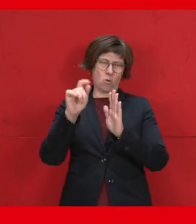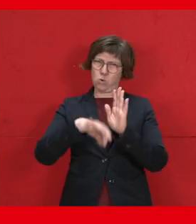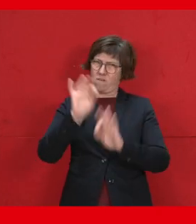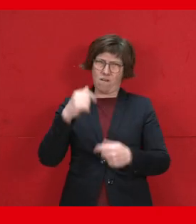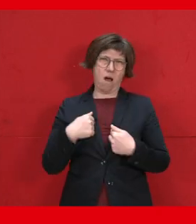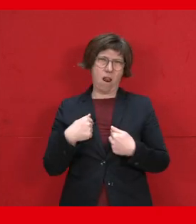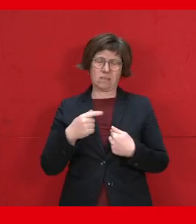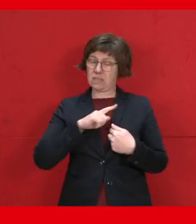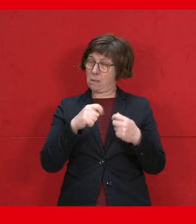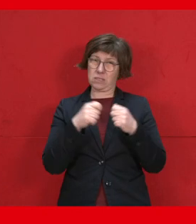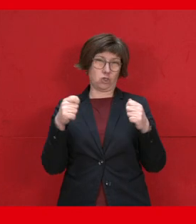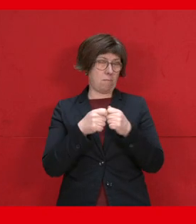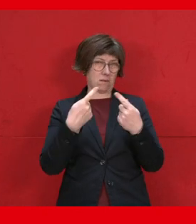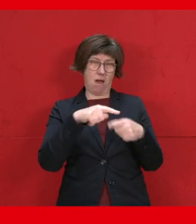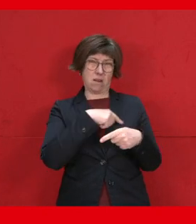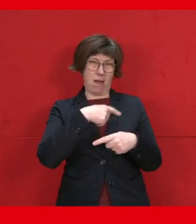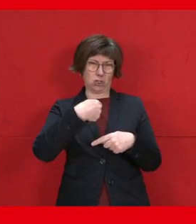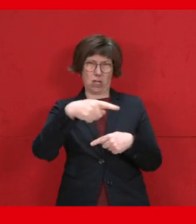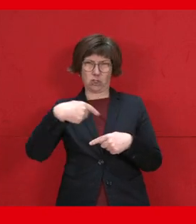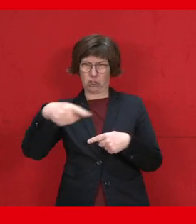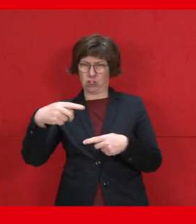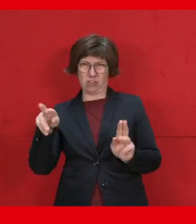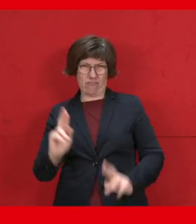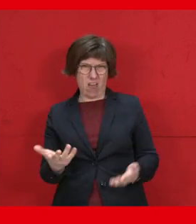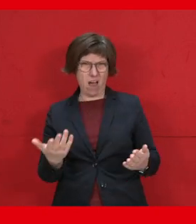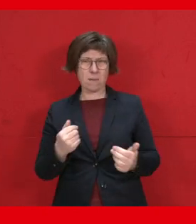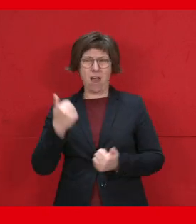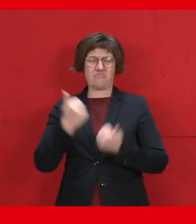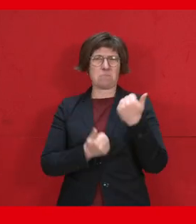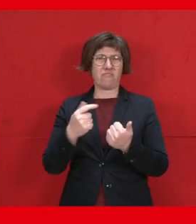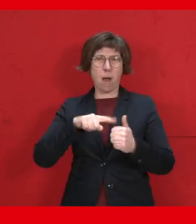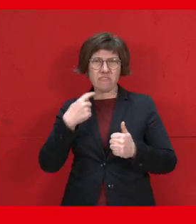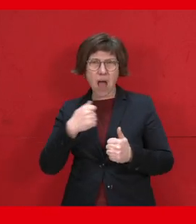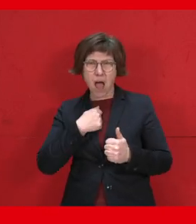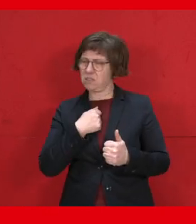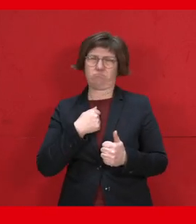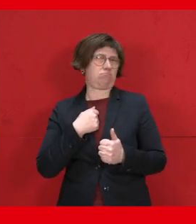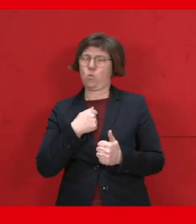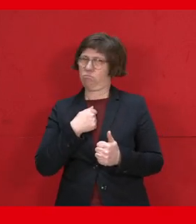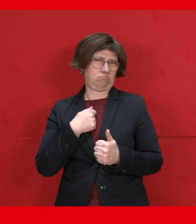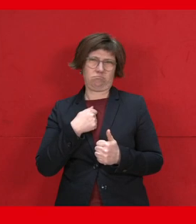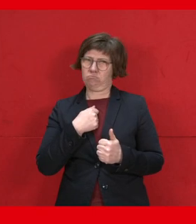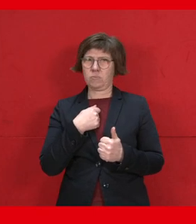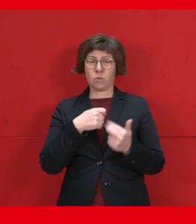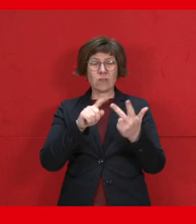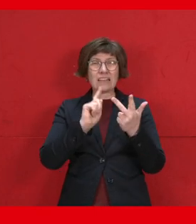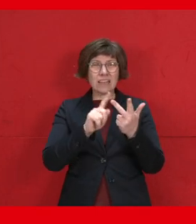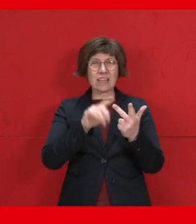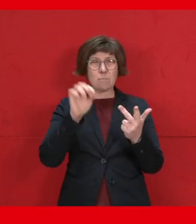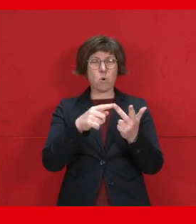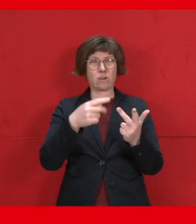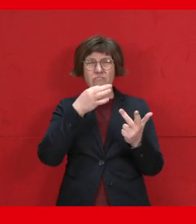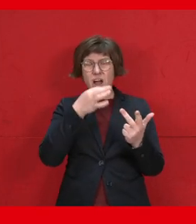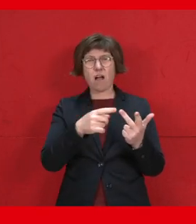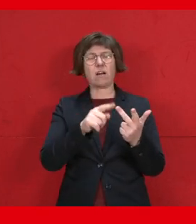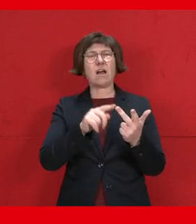bin gespannt, wen die anderen Parteien schicken werden. Aber vor diesem Wettbewerb brauchen wir keine Angst zu haben. Und der dritte Punkt, um den es gehen wird, ist die Frage,